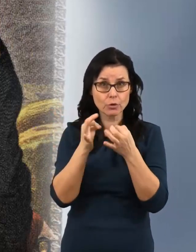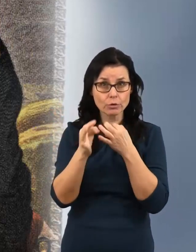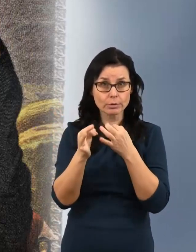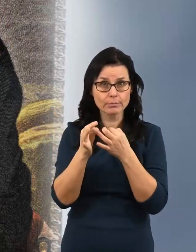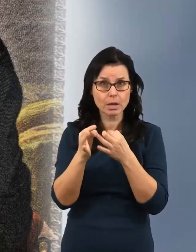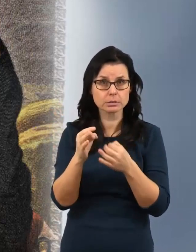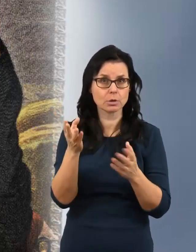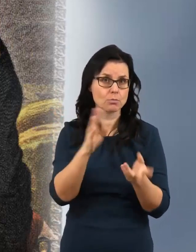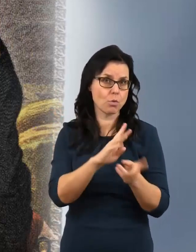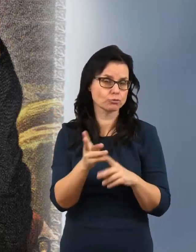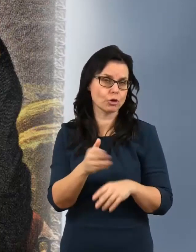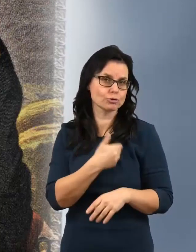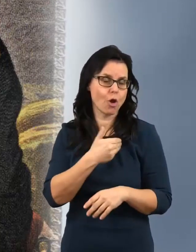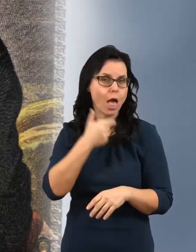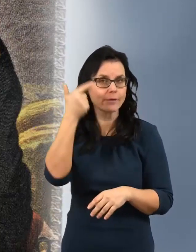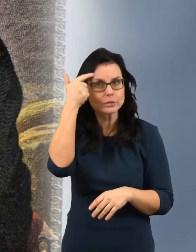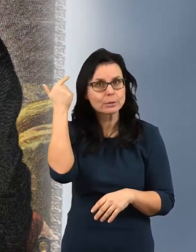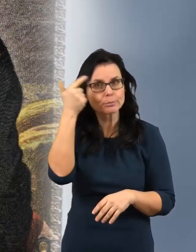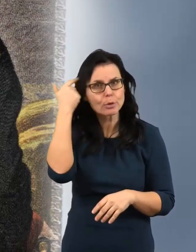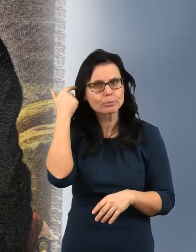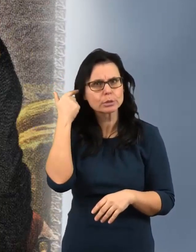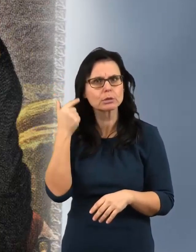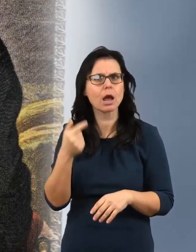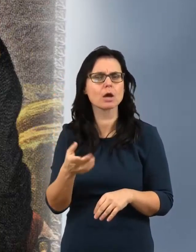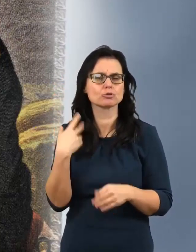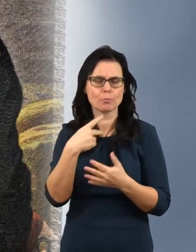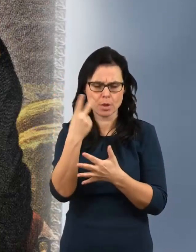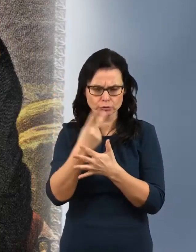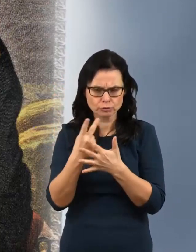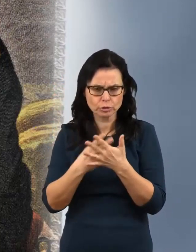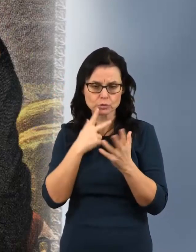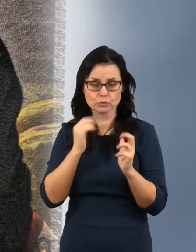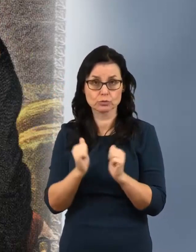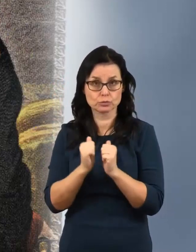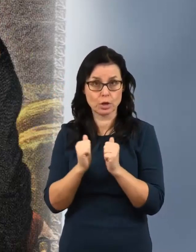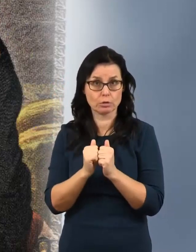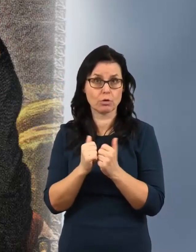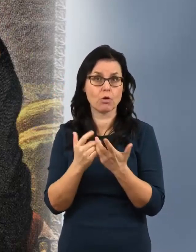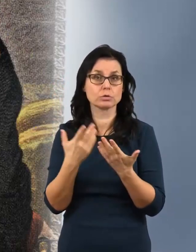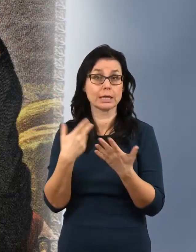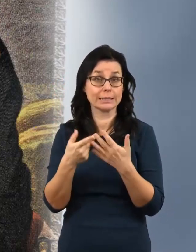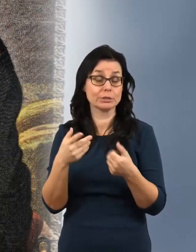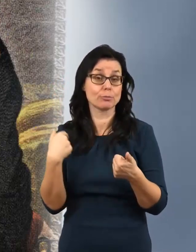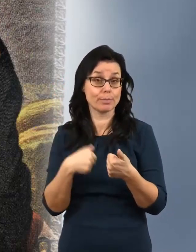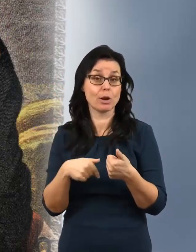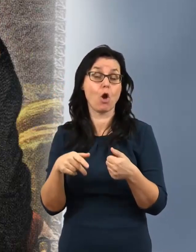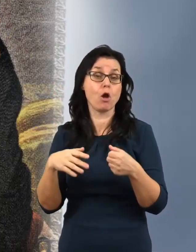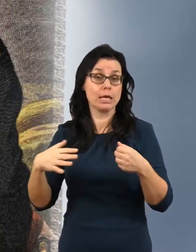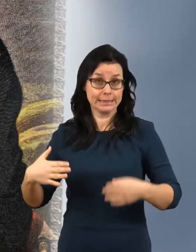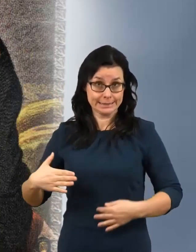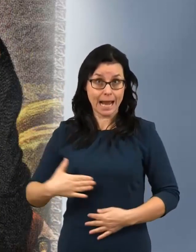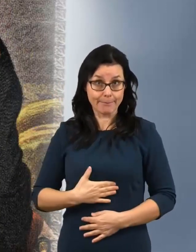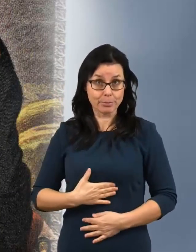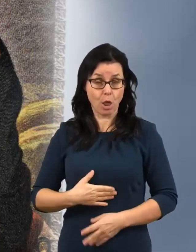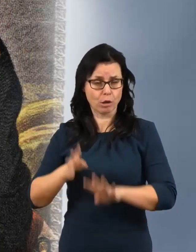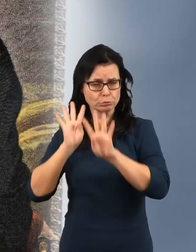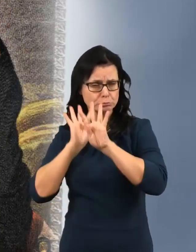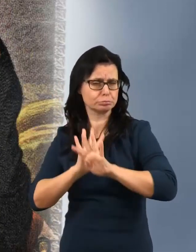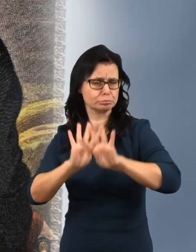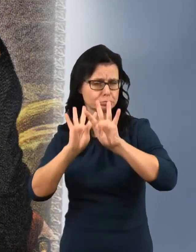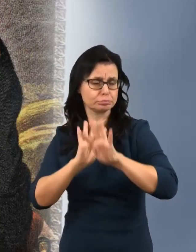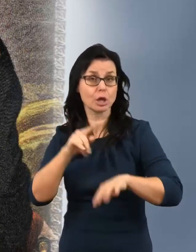ještě ze školních lavic a z toho, co máte načteno. Když Napoleon táhl do Egypta,